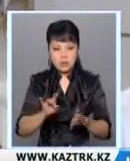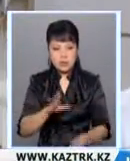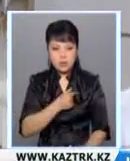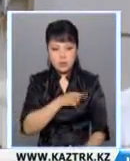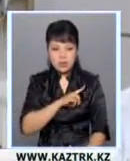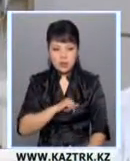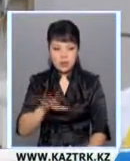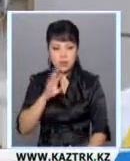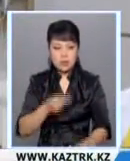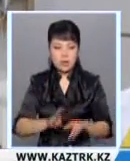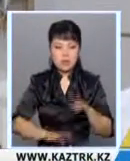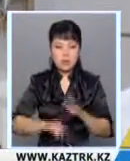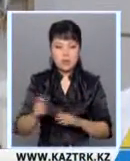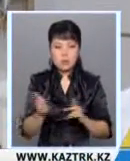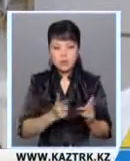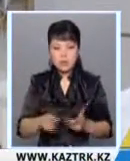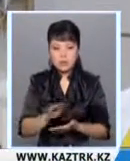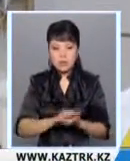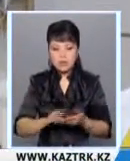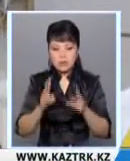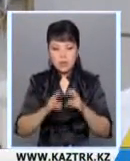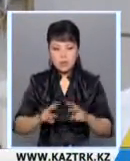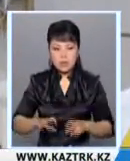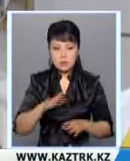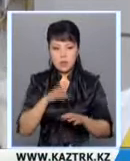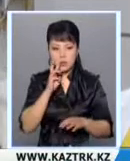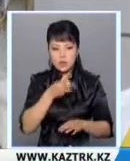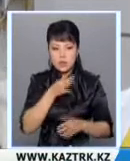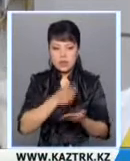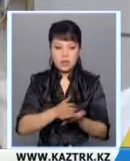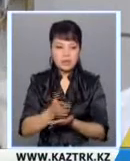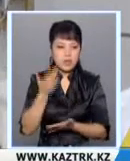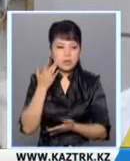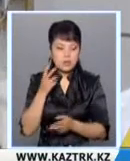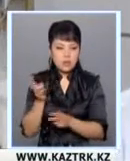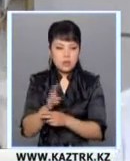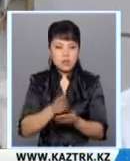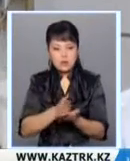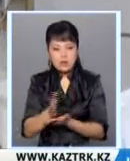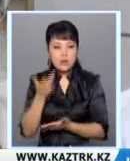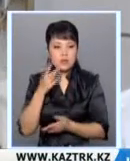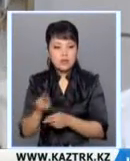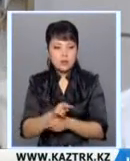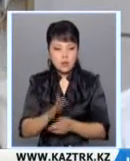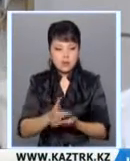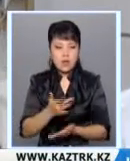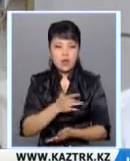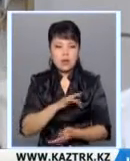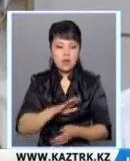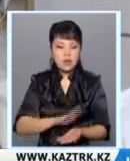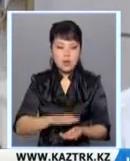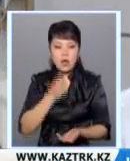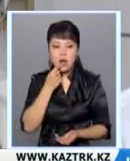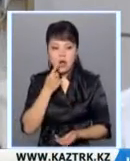Профилактикалық тексерулер бізде соңғы жылы қатарынан, 3 жыл қатарынан жүріп келатыр. Қан тамыр ауруларын